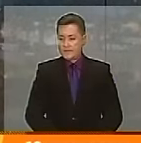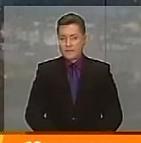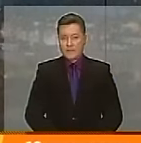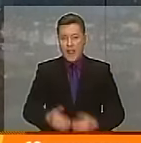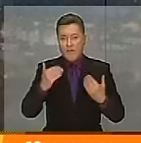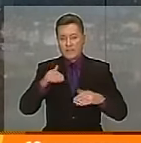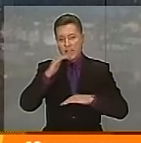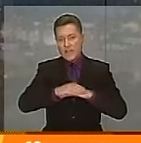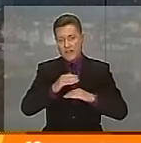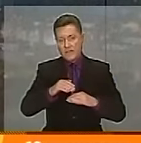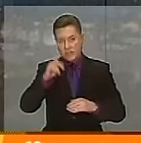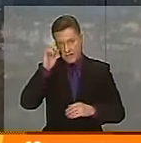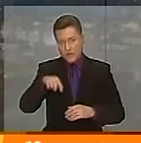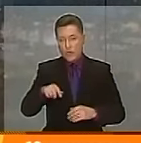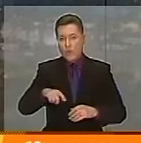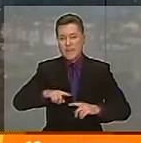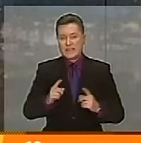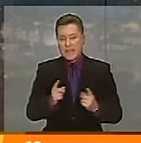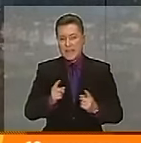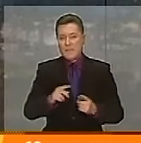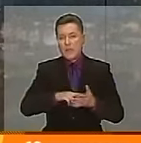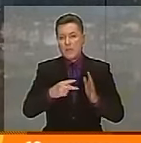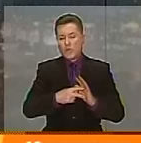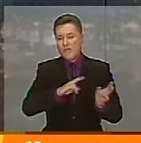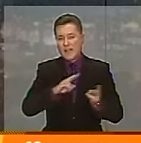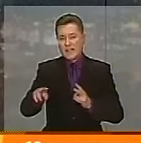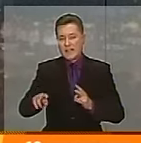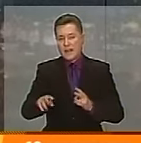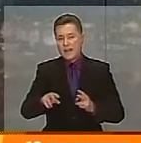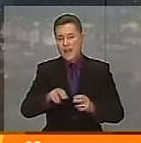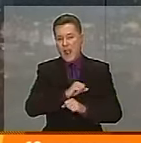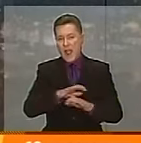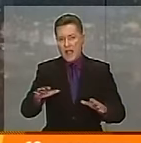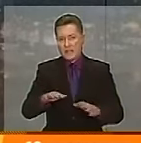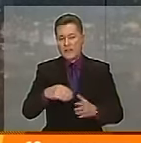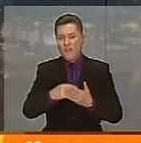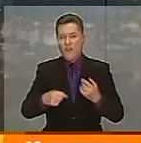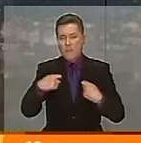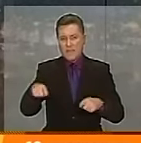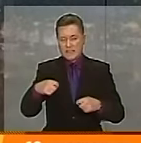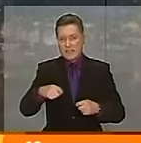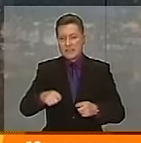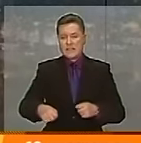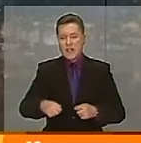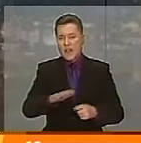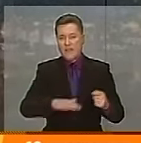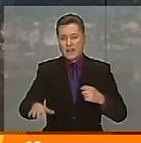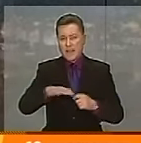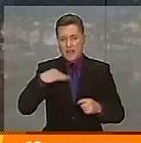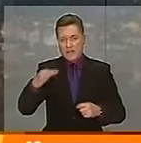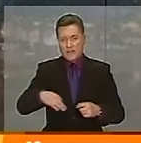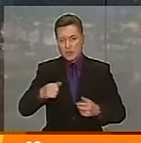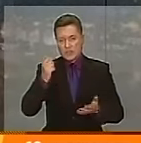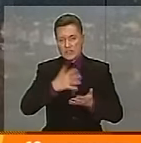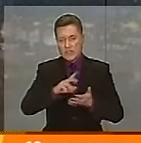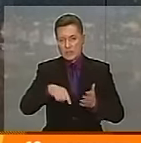І вже надвечір стало відомо, затримані в Сен-Дені планували теракт у бізнес-кварталі «Дефанс» у французькій столиці. Про це повідомляють французькі ЗМІ